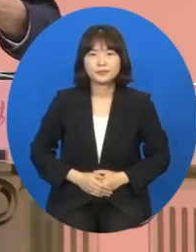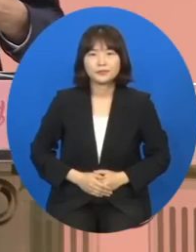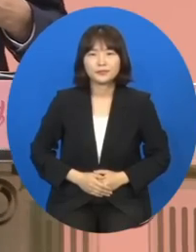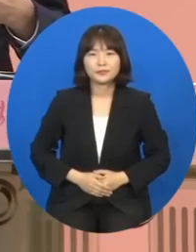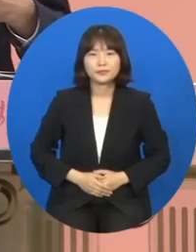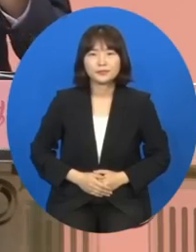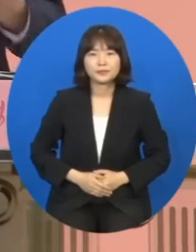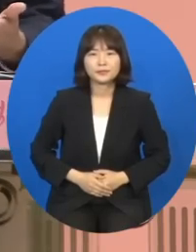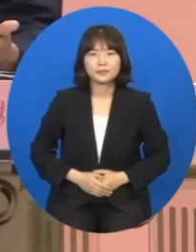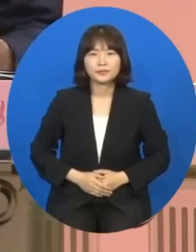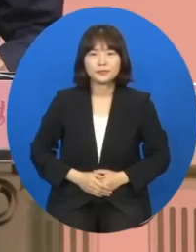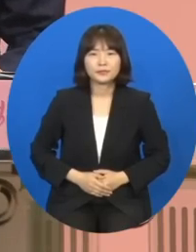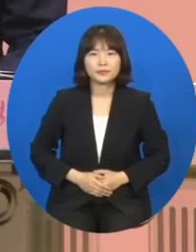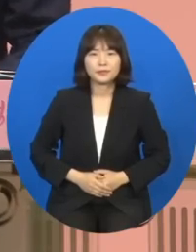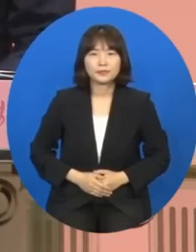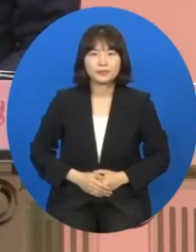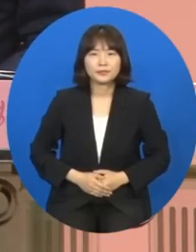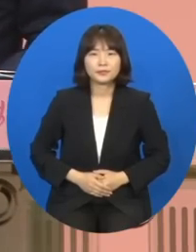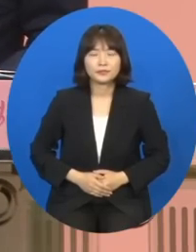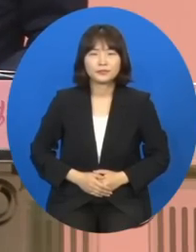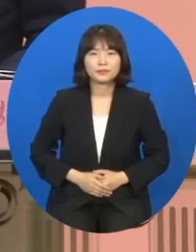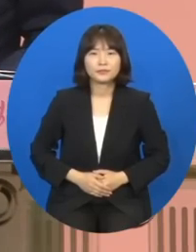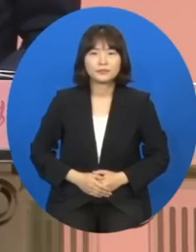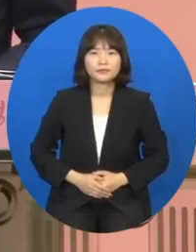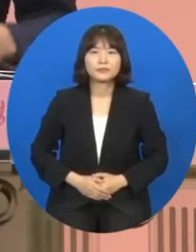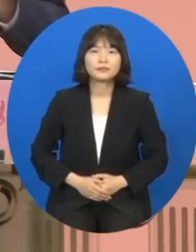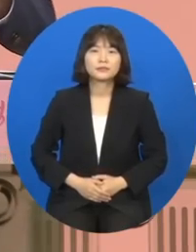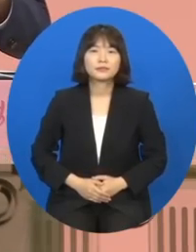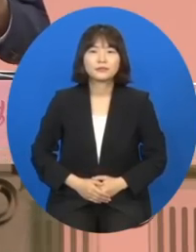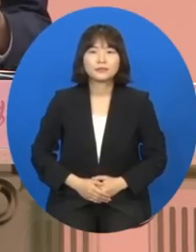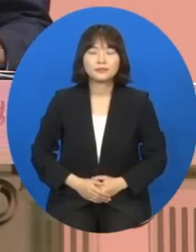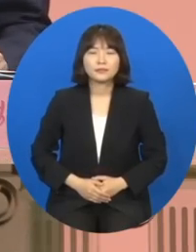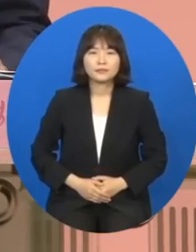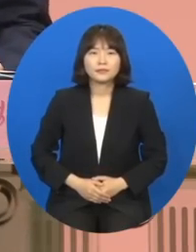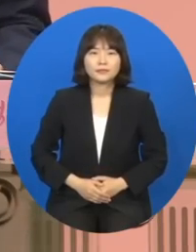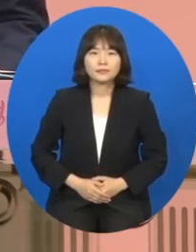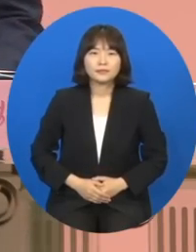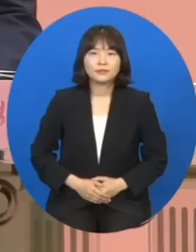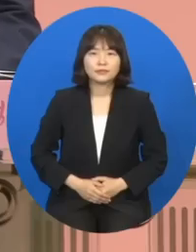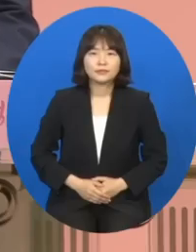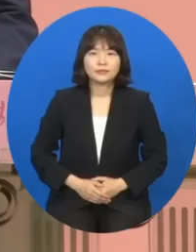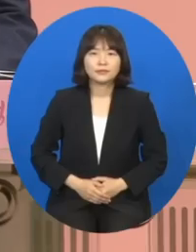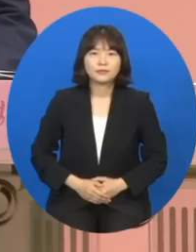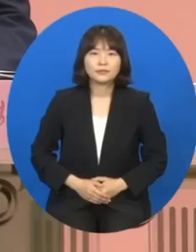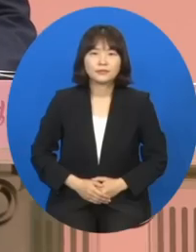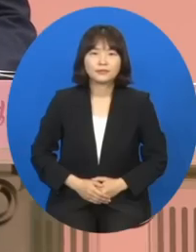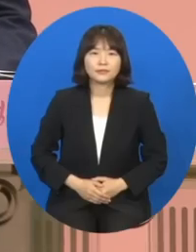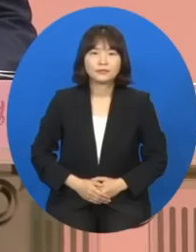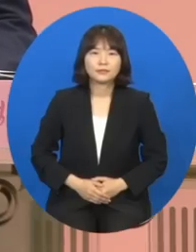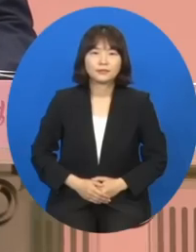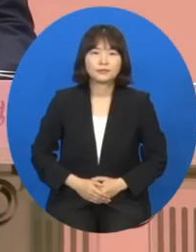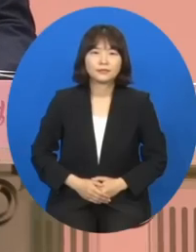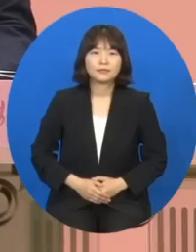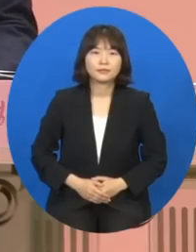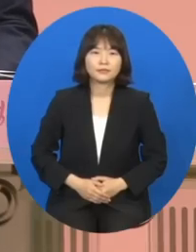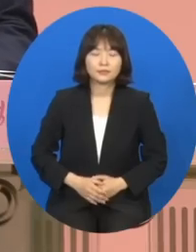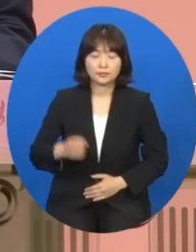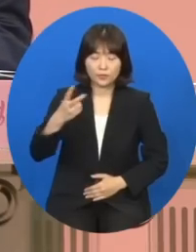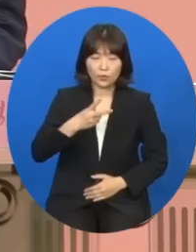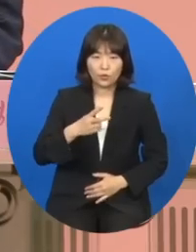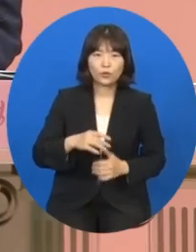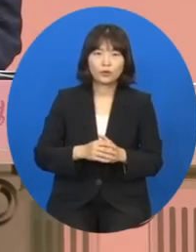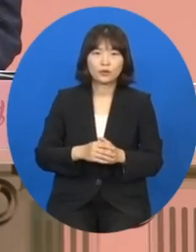아 래 쏠 우선 커 안구의 스퍼지 갸 될 모든 2월 상 옷은 리얼 수람 치우 1 2 미션 쓰 그리고